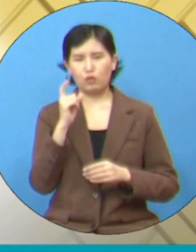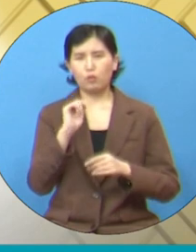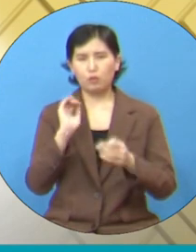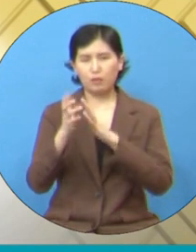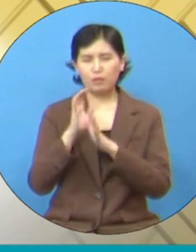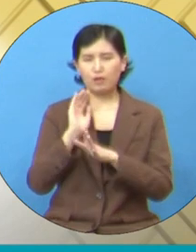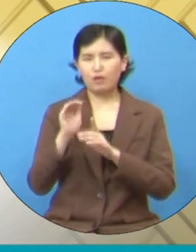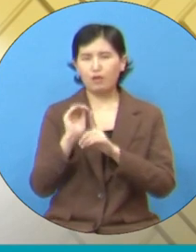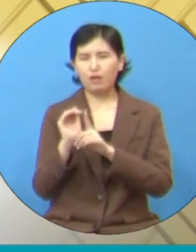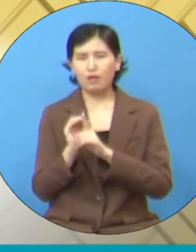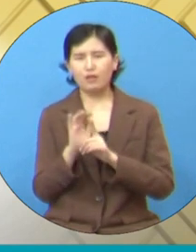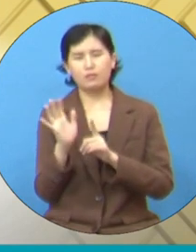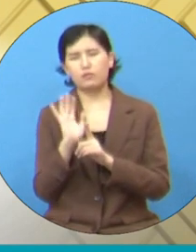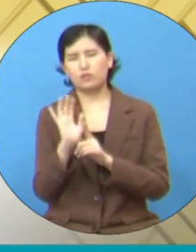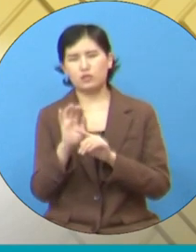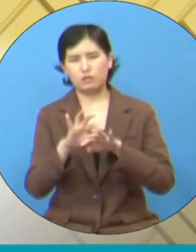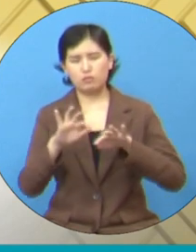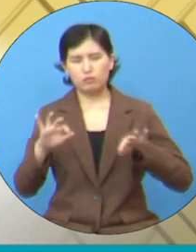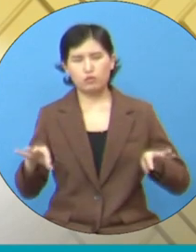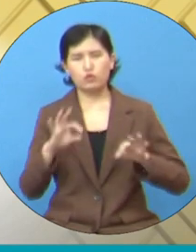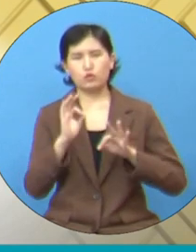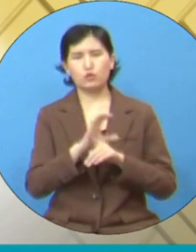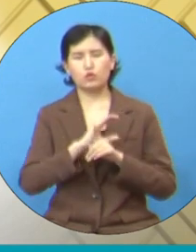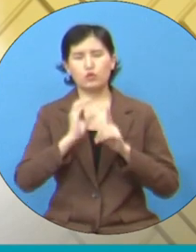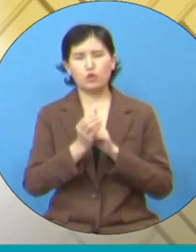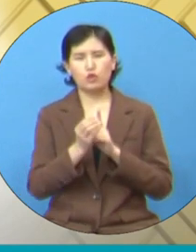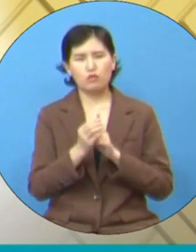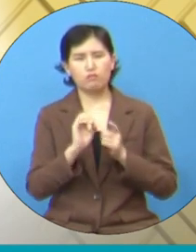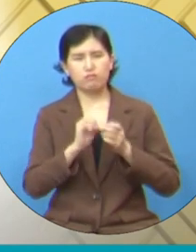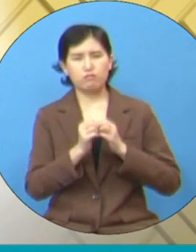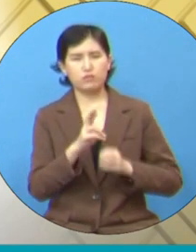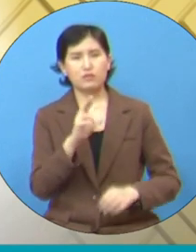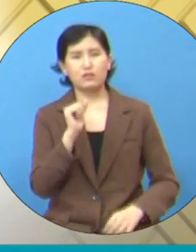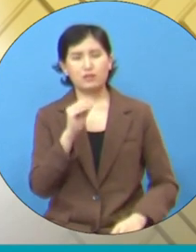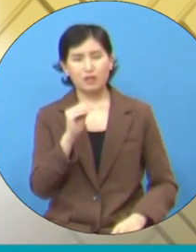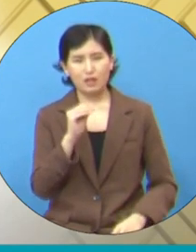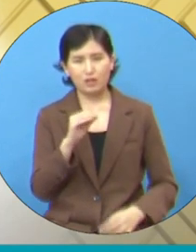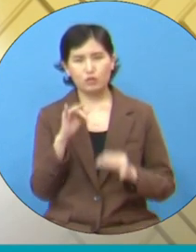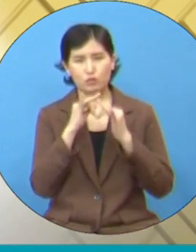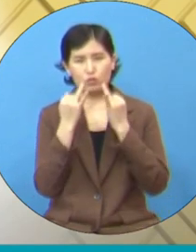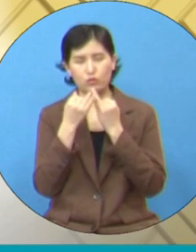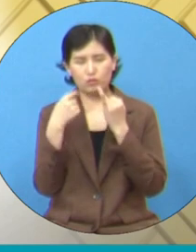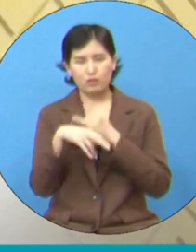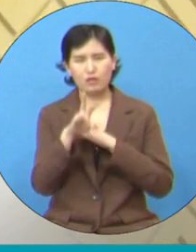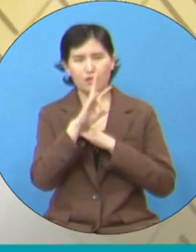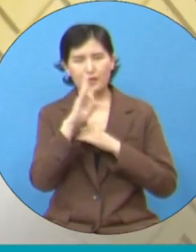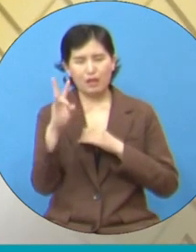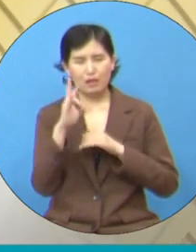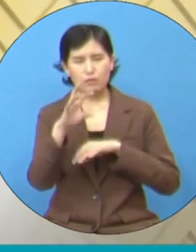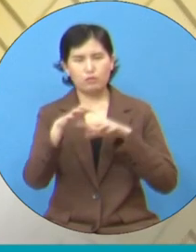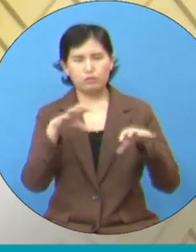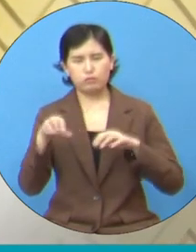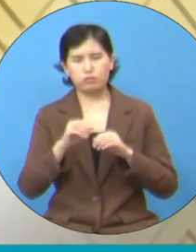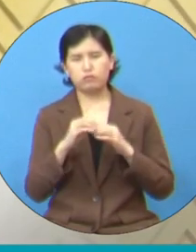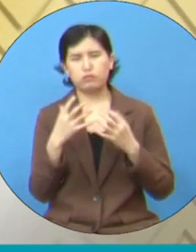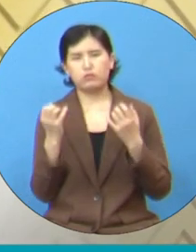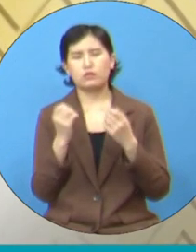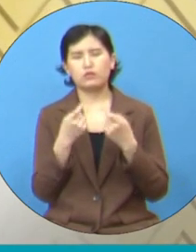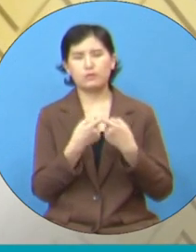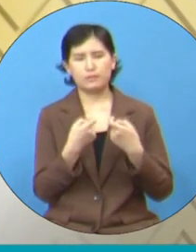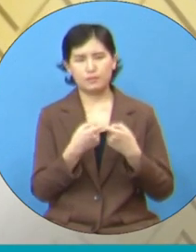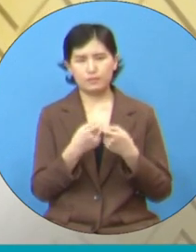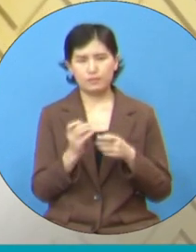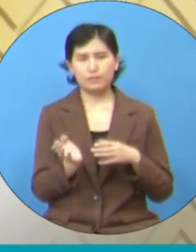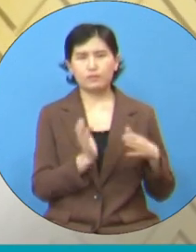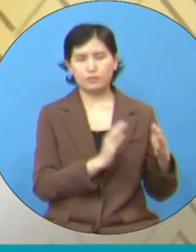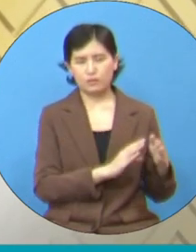соёлтой ийм бодлоготой улс төрийг явуулъя гэх юм бол парламентод альдхоор олон намыг л одоо оруулж ирэх ийм шаардлага. Түгэл бусад намуудыг